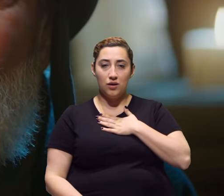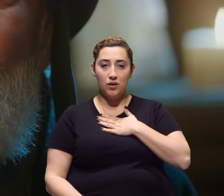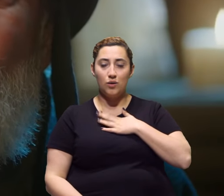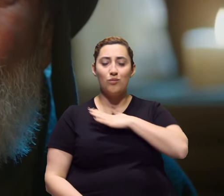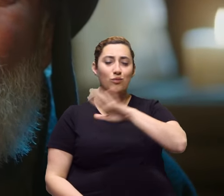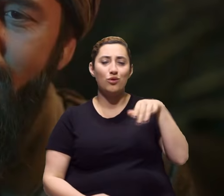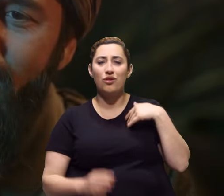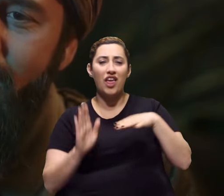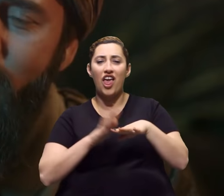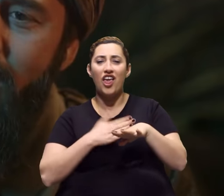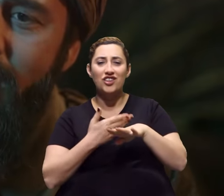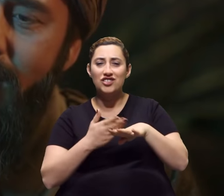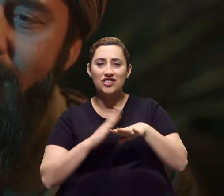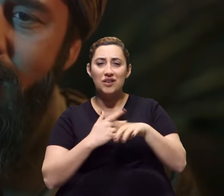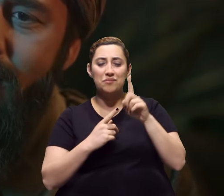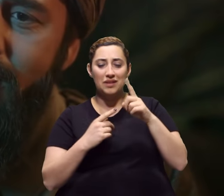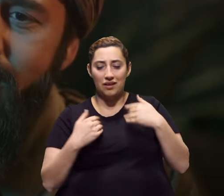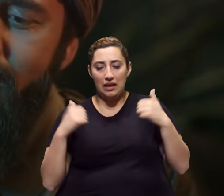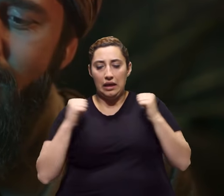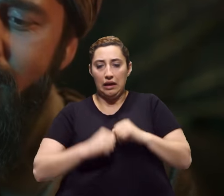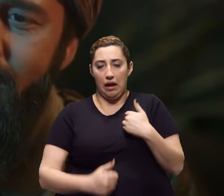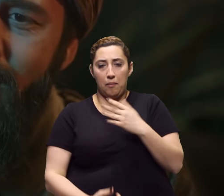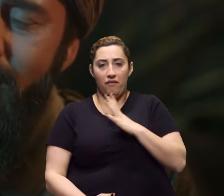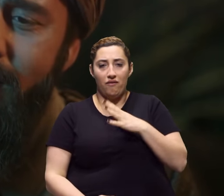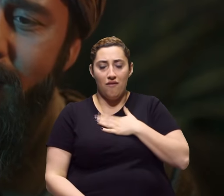bütün mülkümüz bir hırkadır.